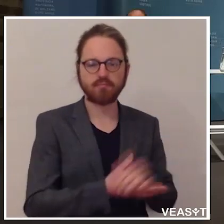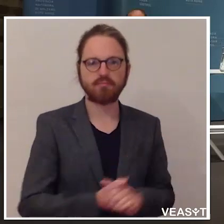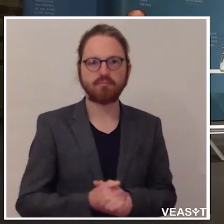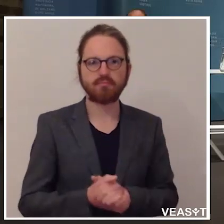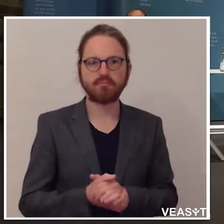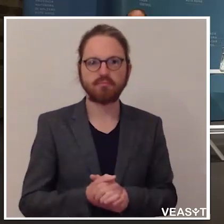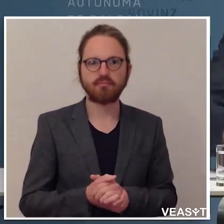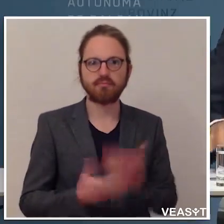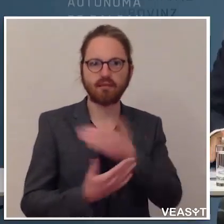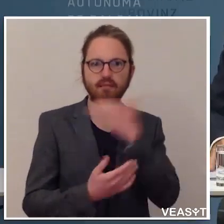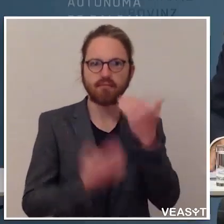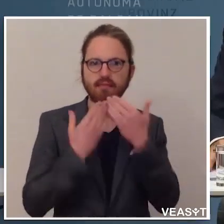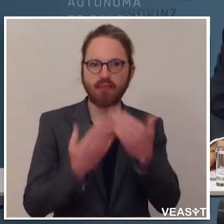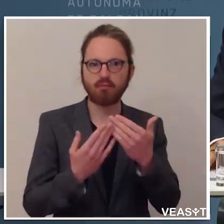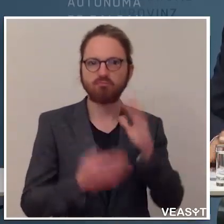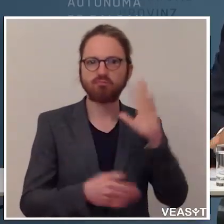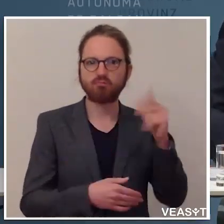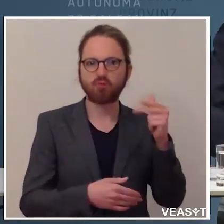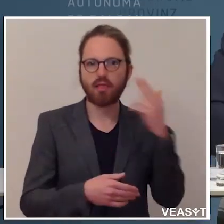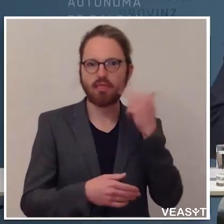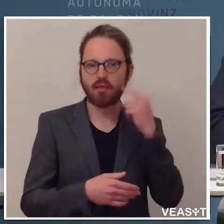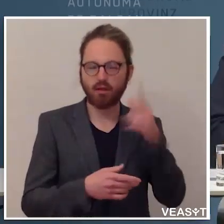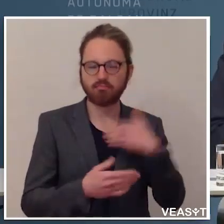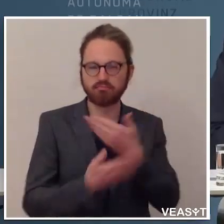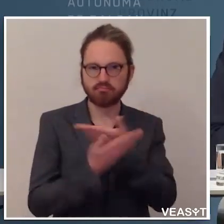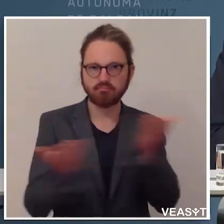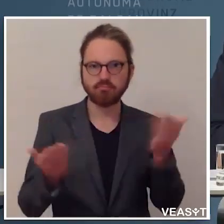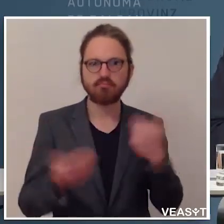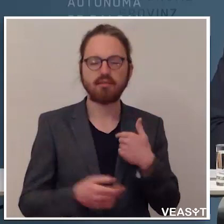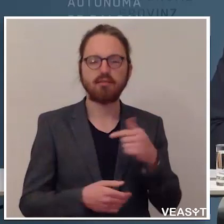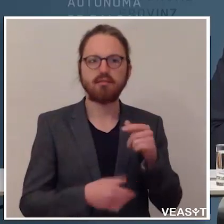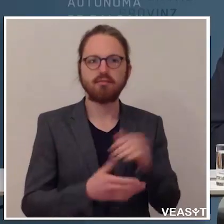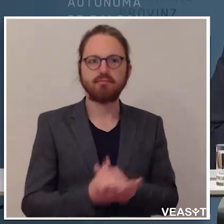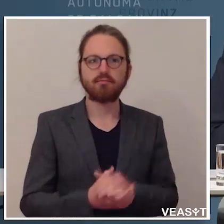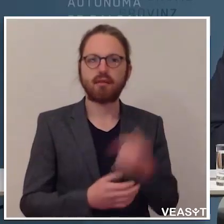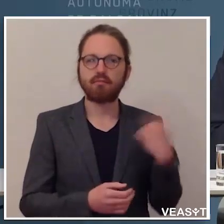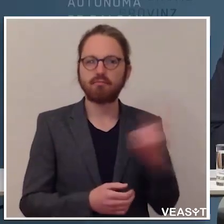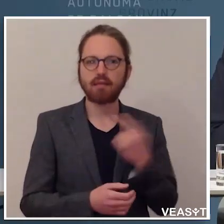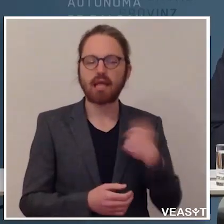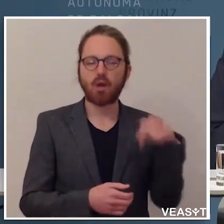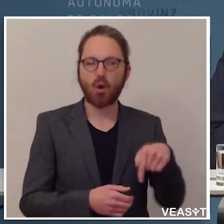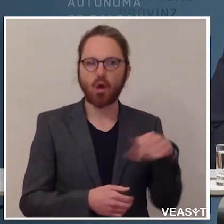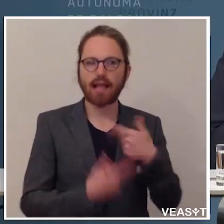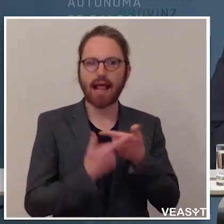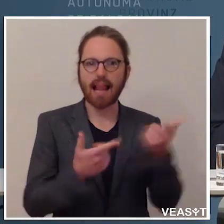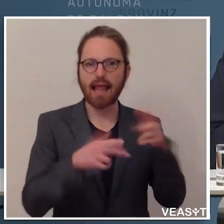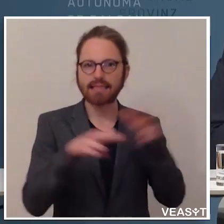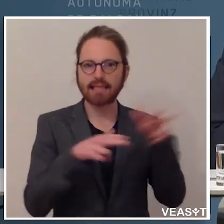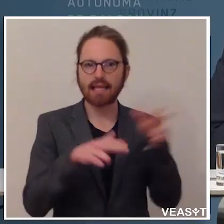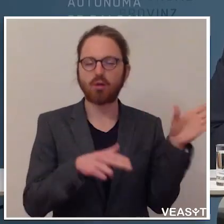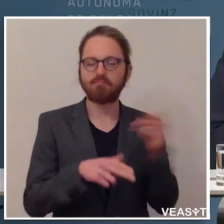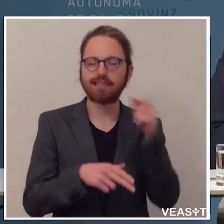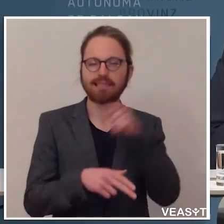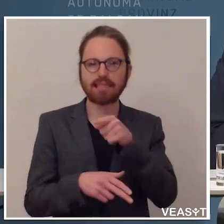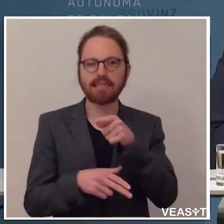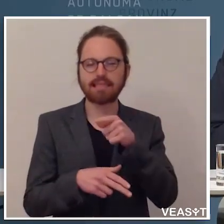Ja, vielen Dank. Einen schönen guten Nachmittag auch meinerseits. Wir haben uns heute in der Landesregierung eben mit diesem